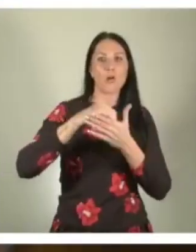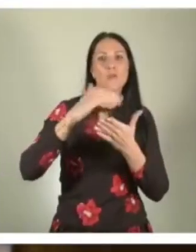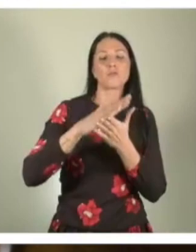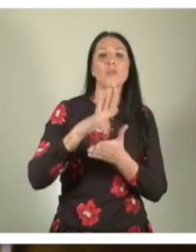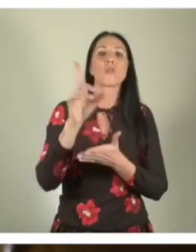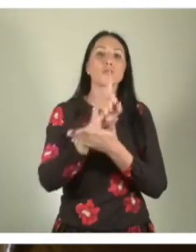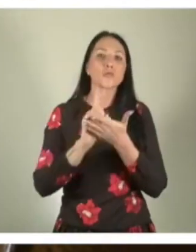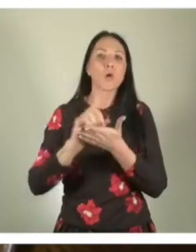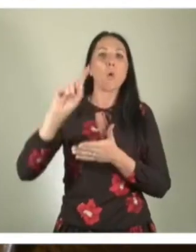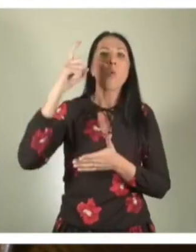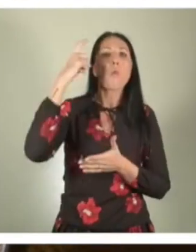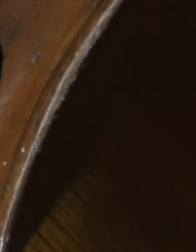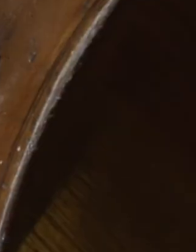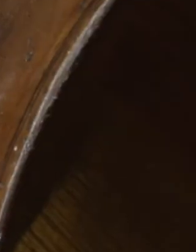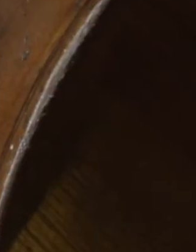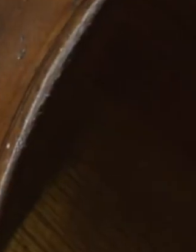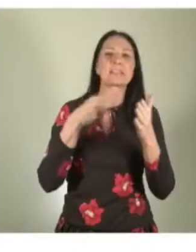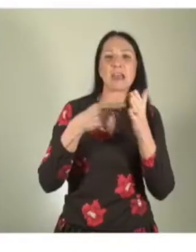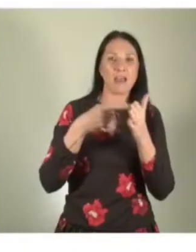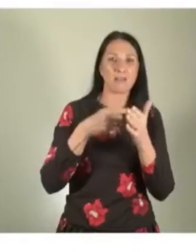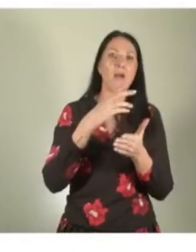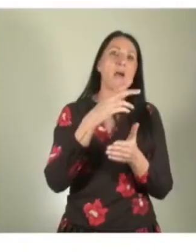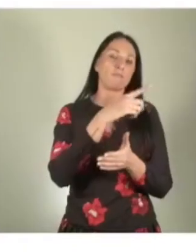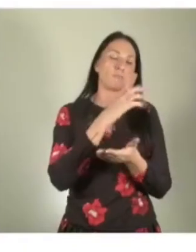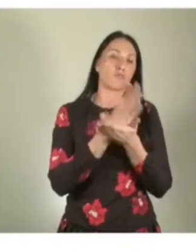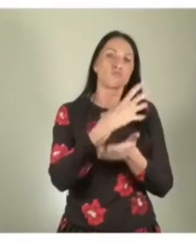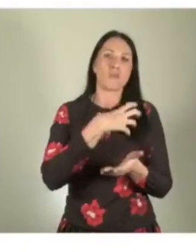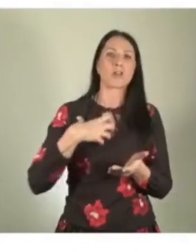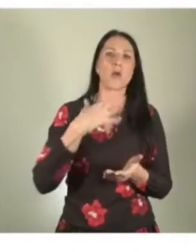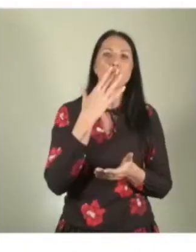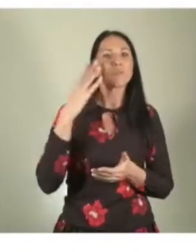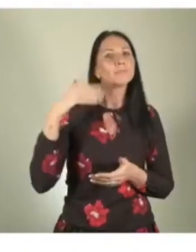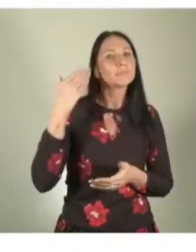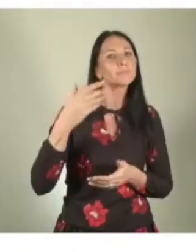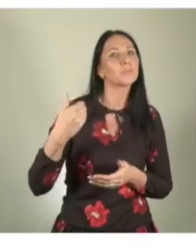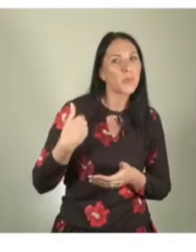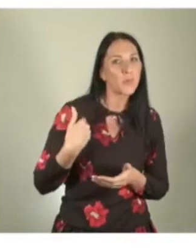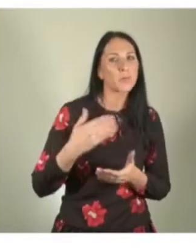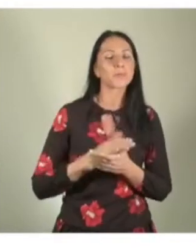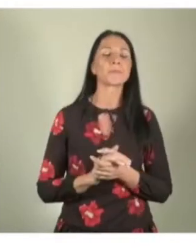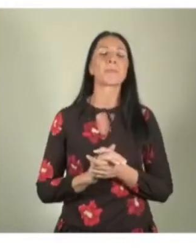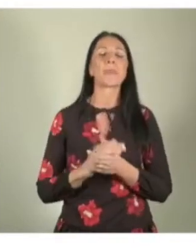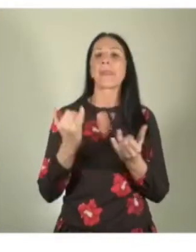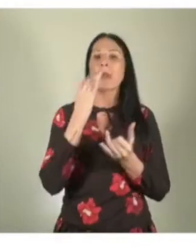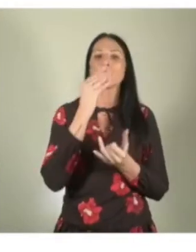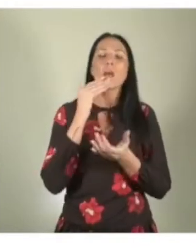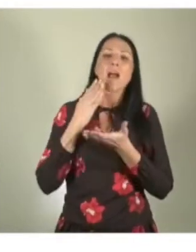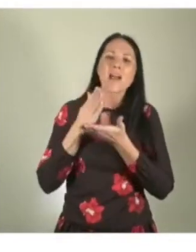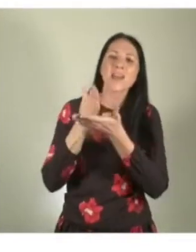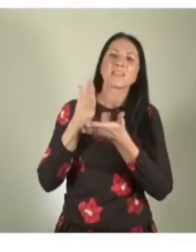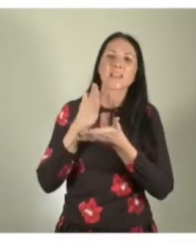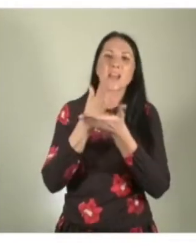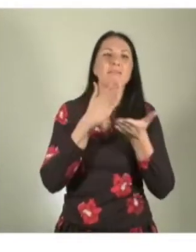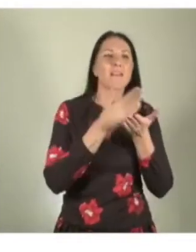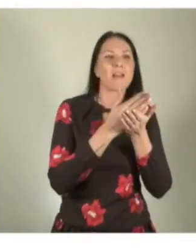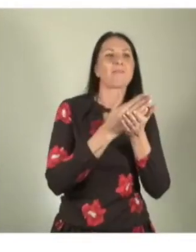Wśród głównych założeń właśnie, o czym już pan marszałek wspominał, jest opiniowanie, doradzanie w zakresie spraw związanych z szeroko